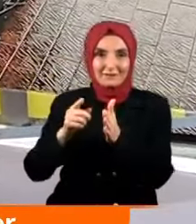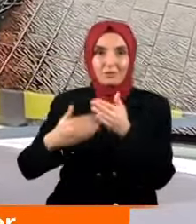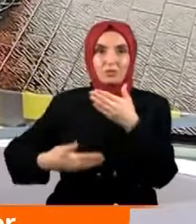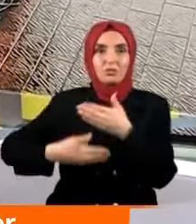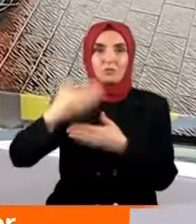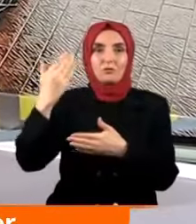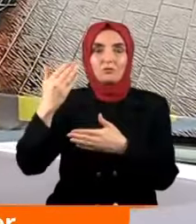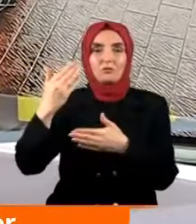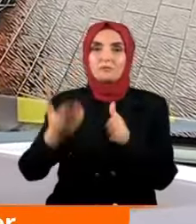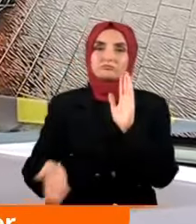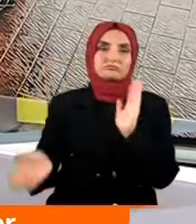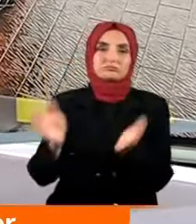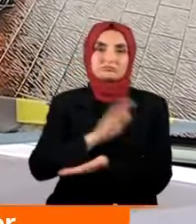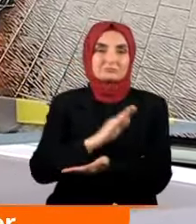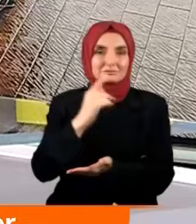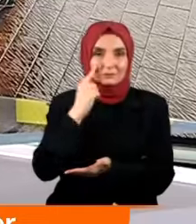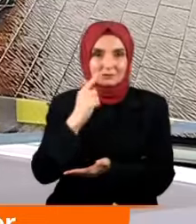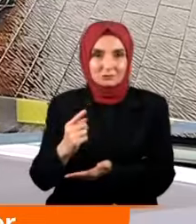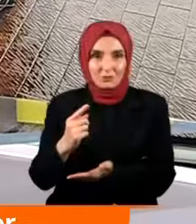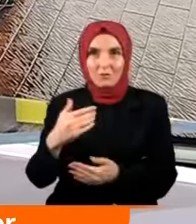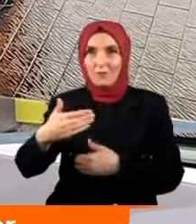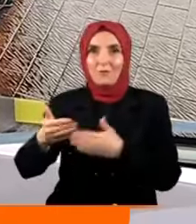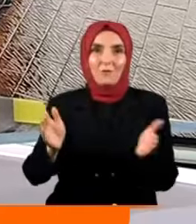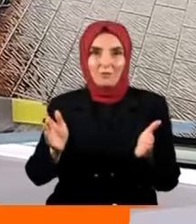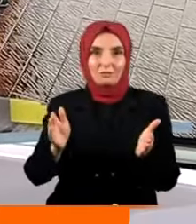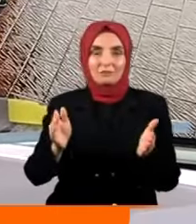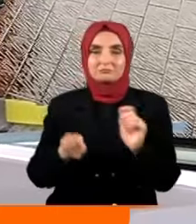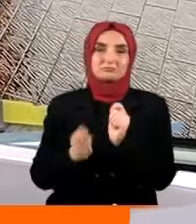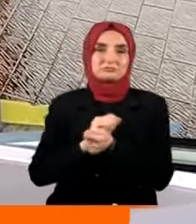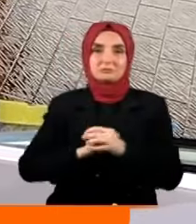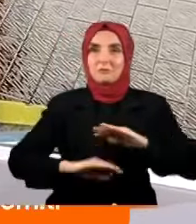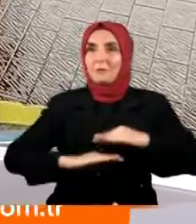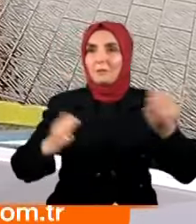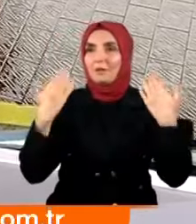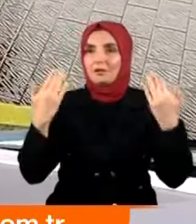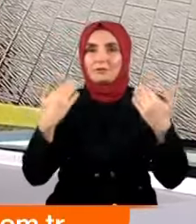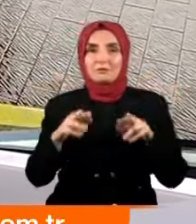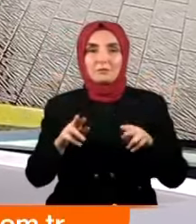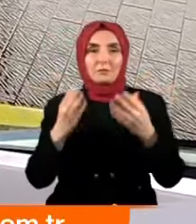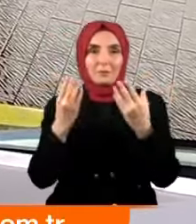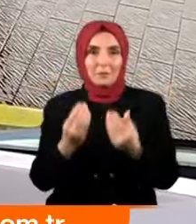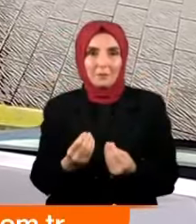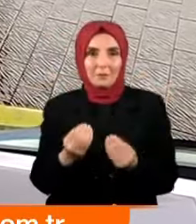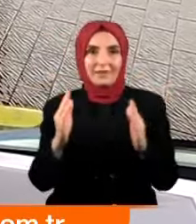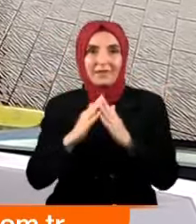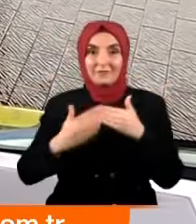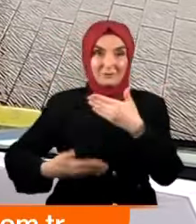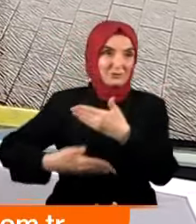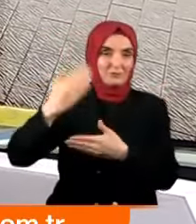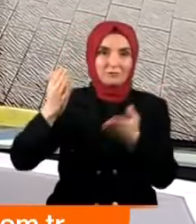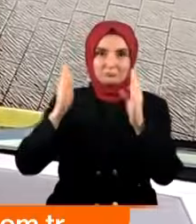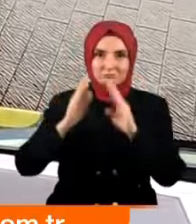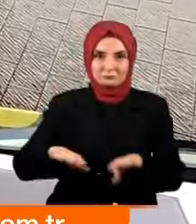isim, oyuncu Tufan Gökpınar, arkadaşıyla birlikte kalıyordu ve evlerinin duvarının yıkılmasıyla da büyük şok